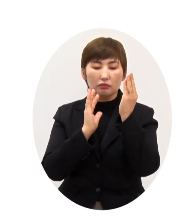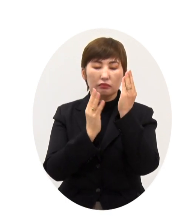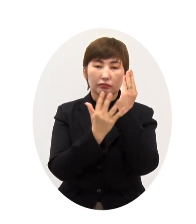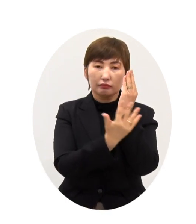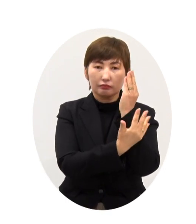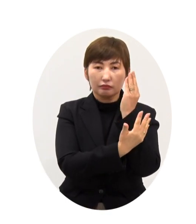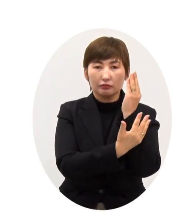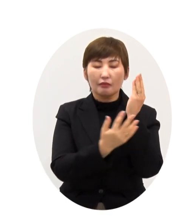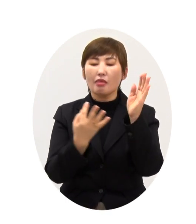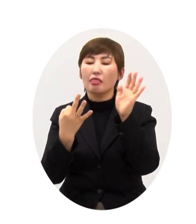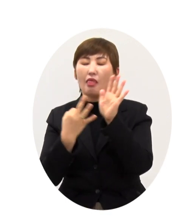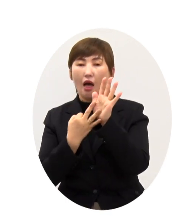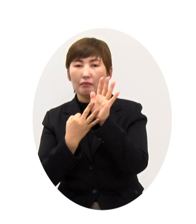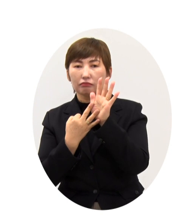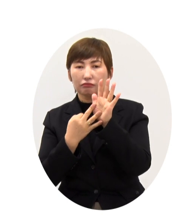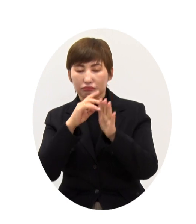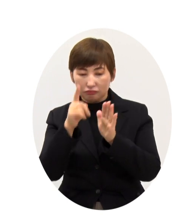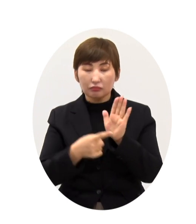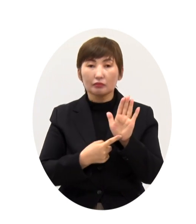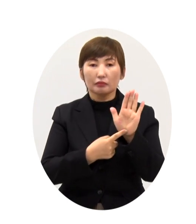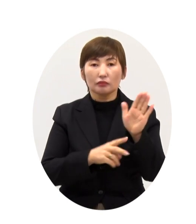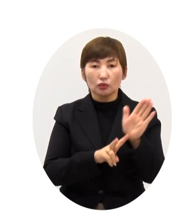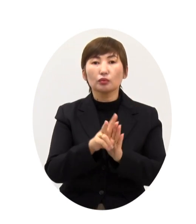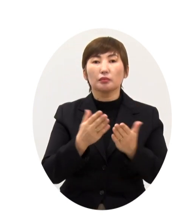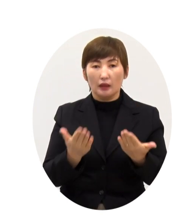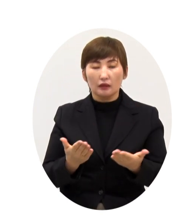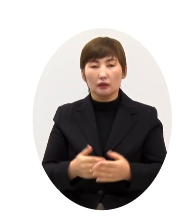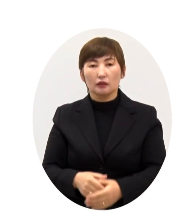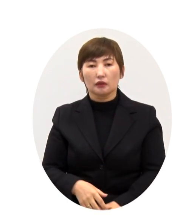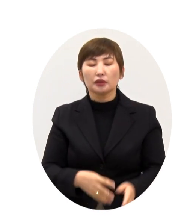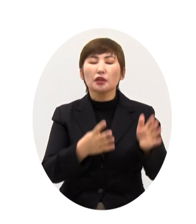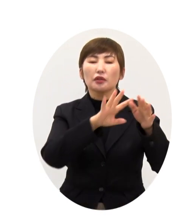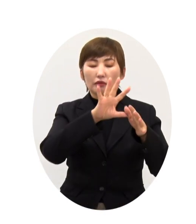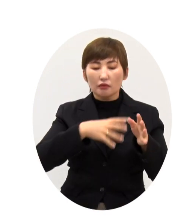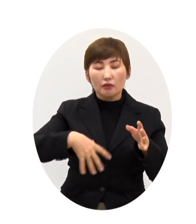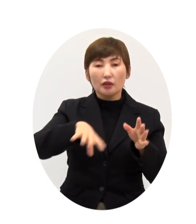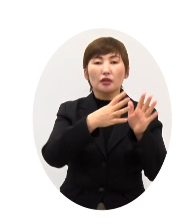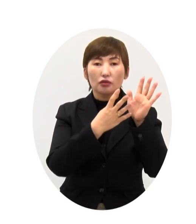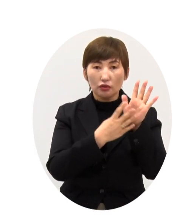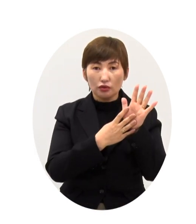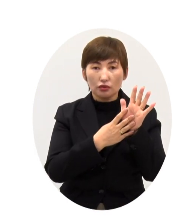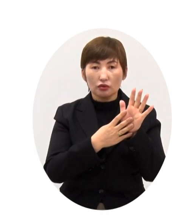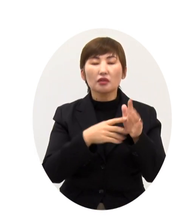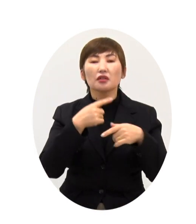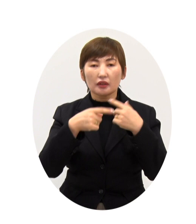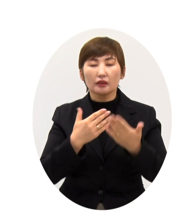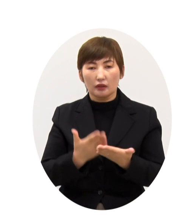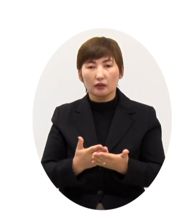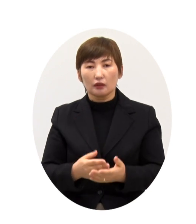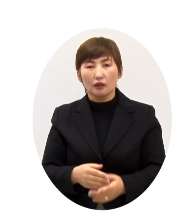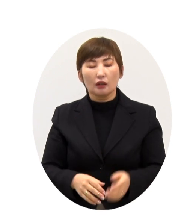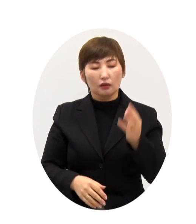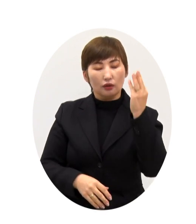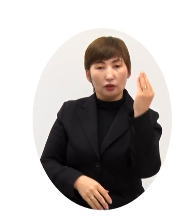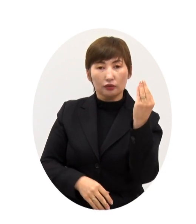том туг түүнээ тойруулсан 8 тугнаас бүрэлддэг туул эсэн хөлт их цагаан